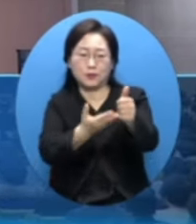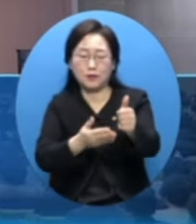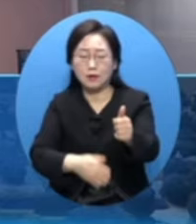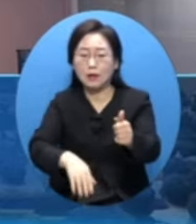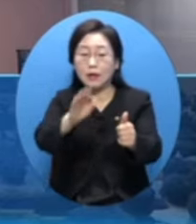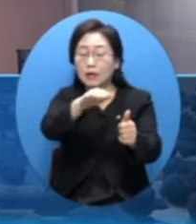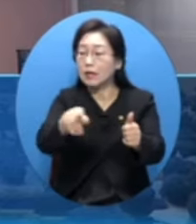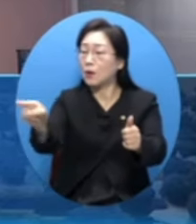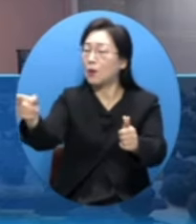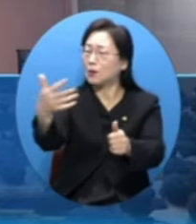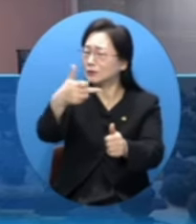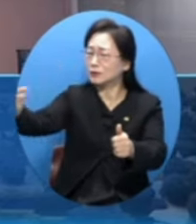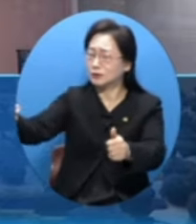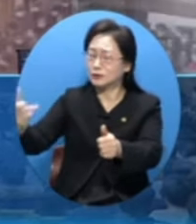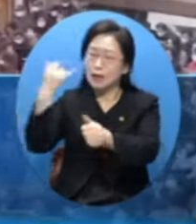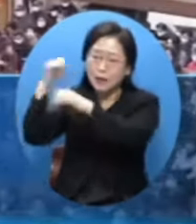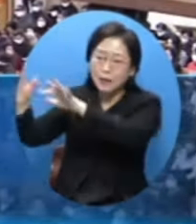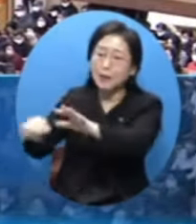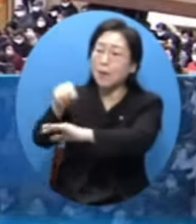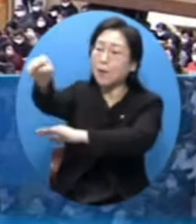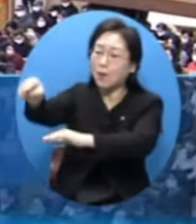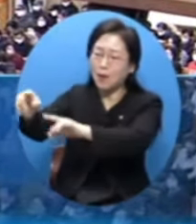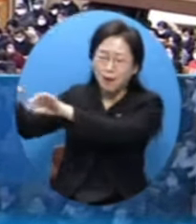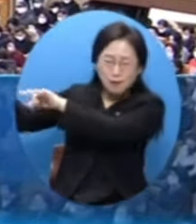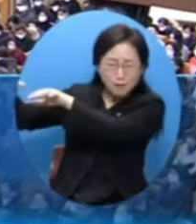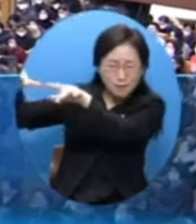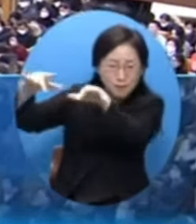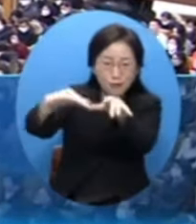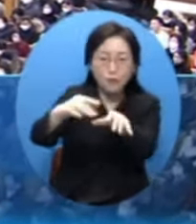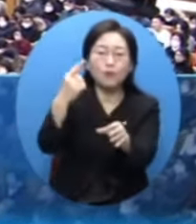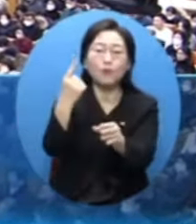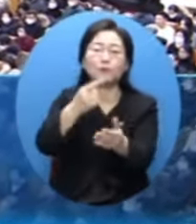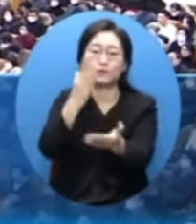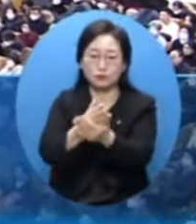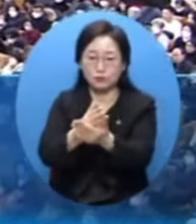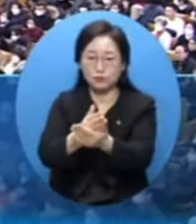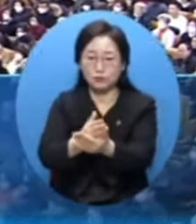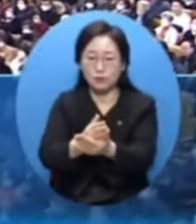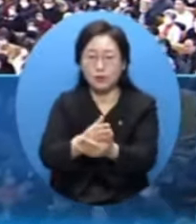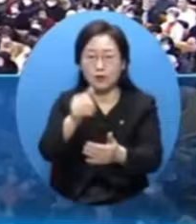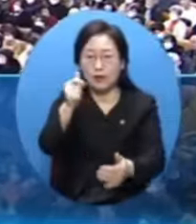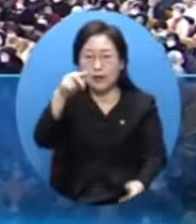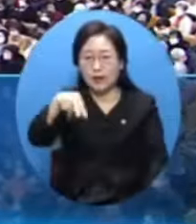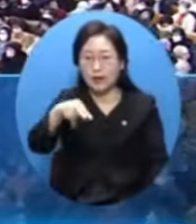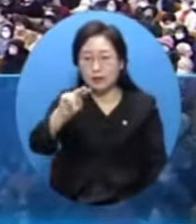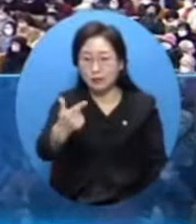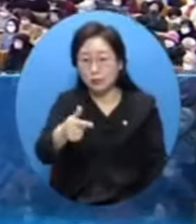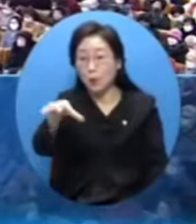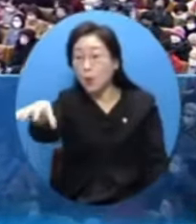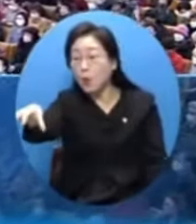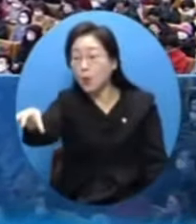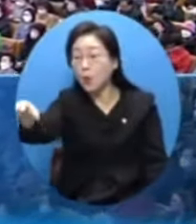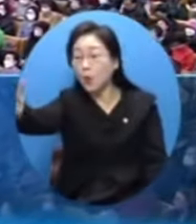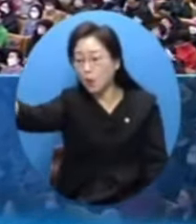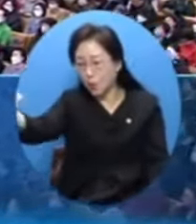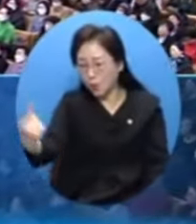큰 무리가 바다 저쪽 아람에서 왕을 치러 오는데 이제 하사 손담할 곳 엔게데 있나이다